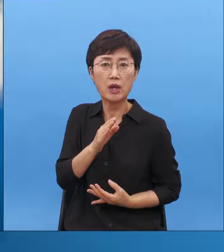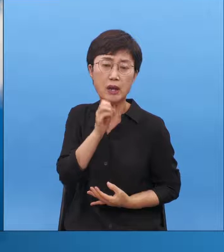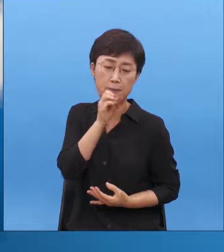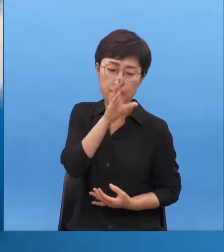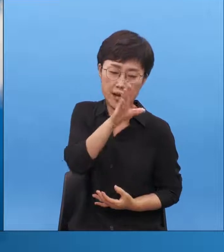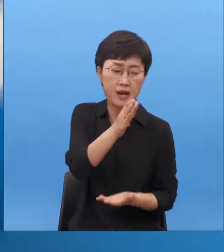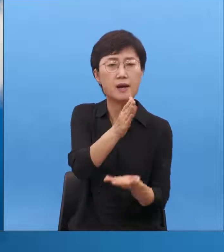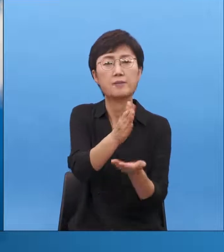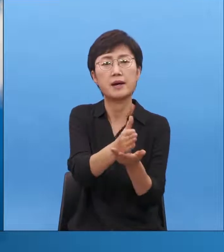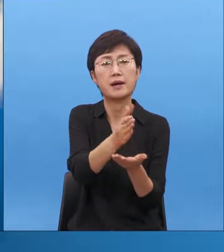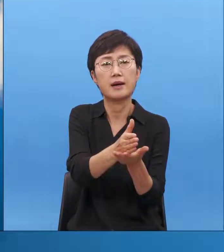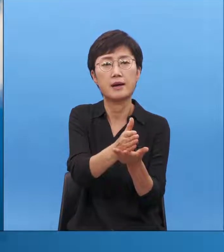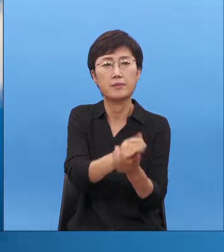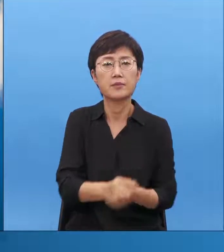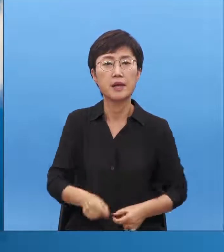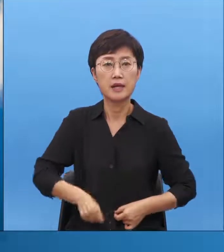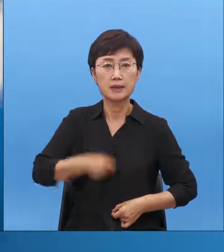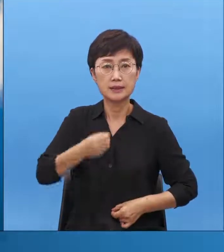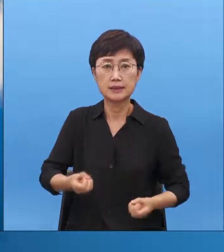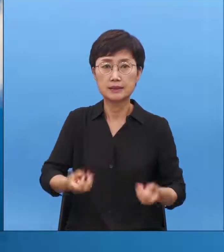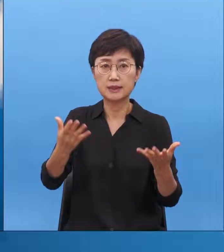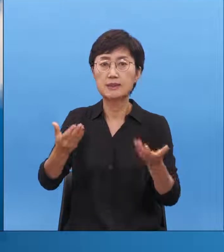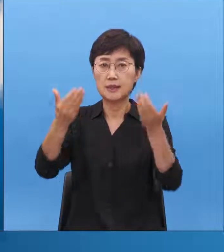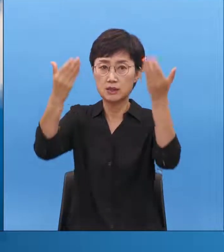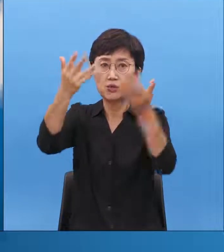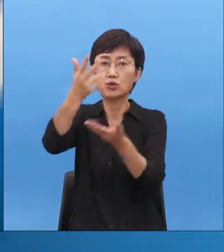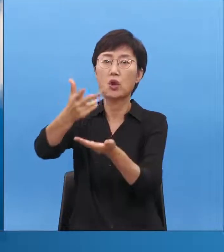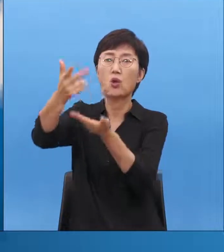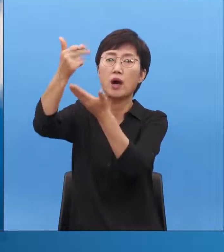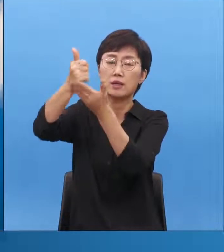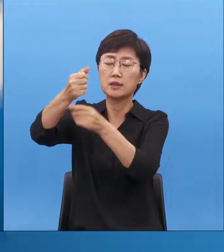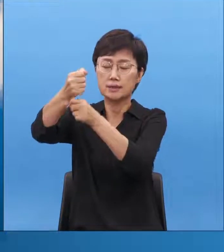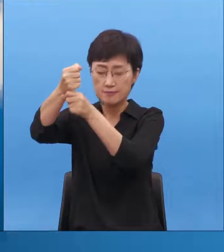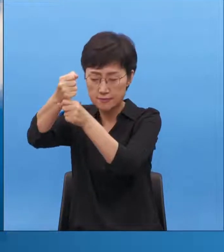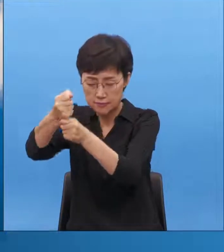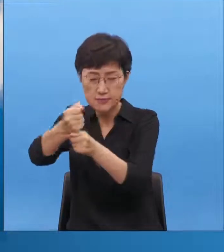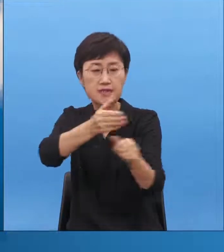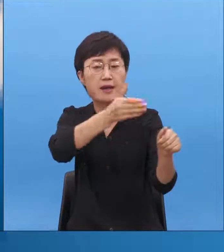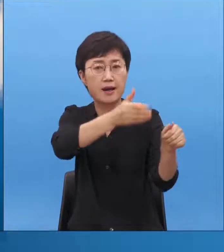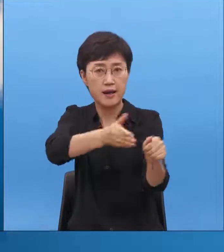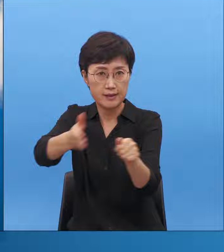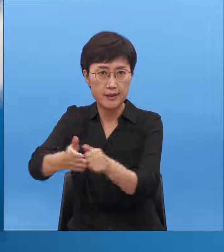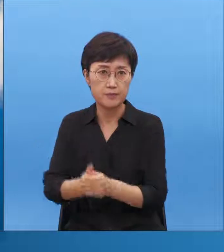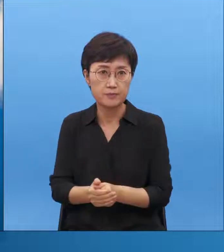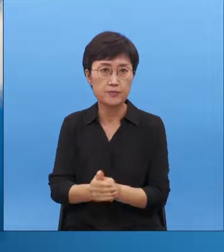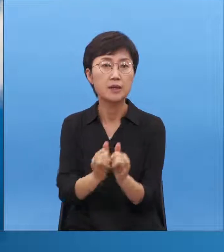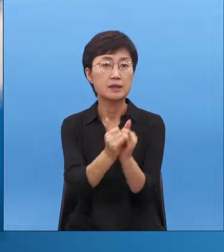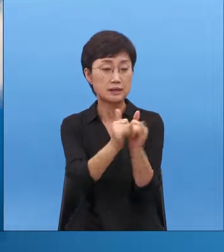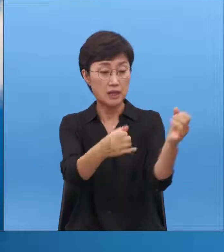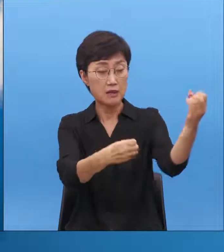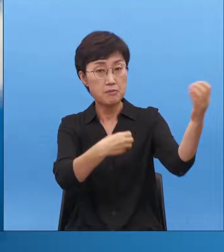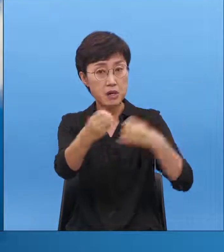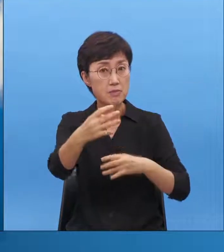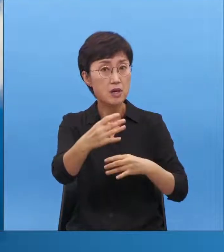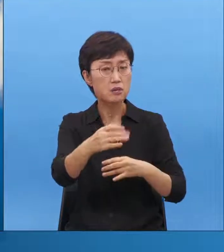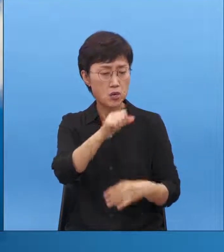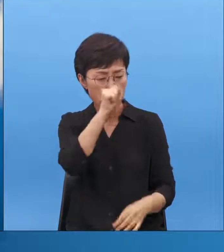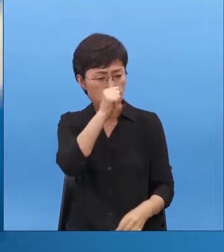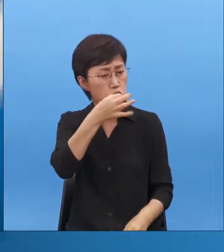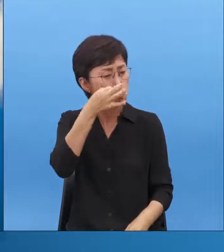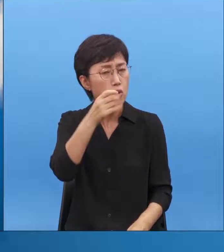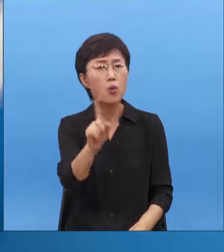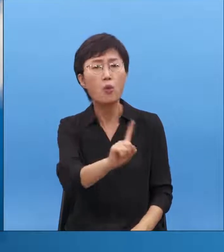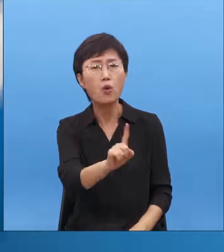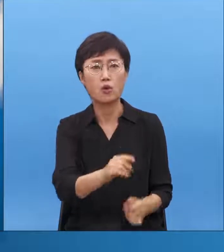말하고 잠잠할지어다. 의의 제사를 드리고 여호와를 의지할지어다. 여러 사람의 말이 우리에게 선을 보일 자